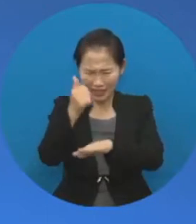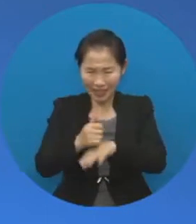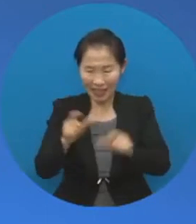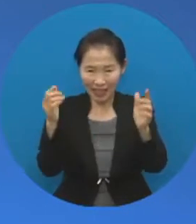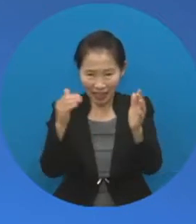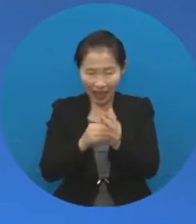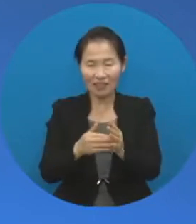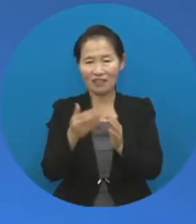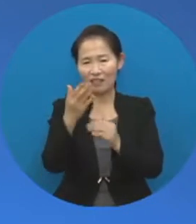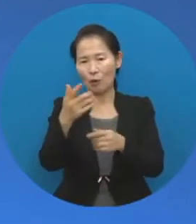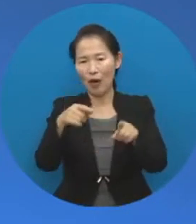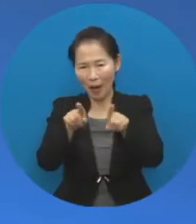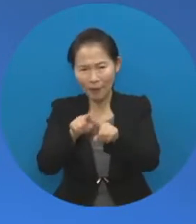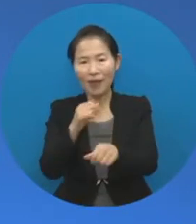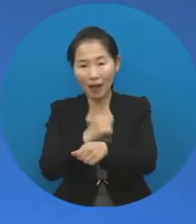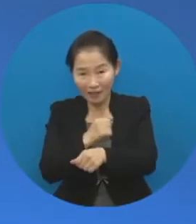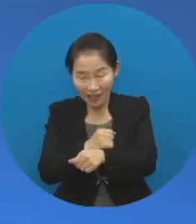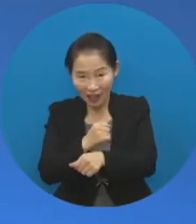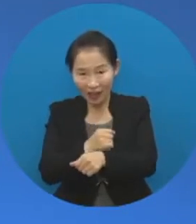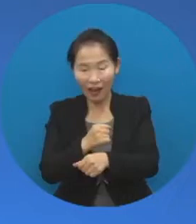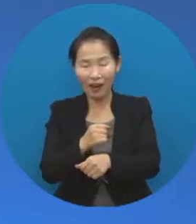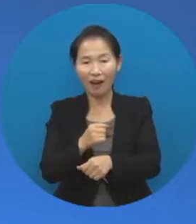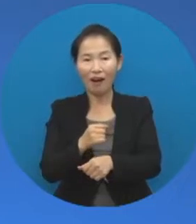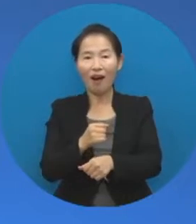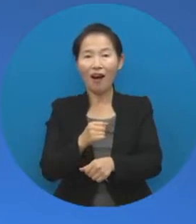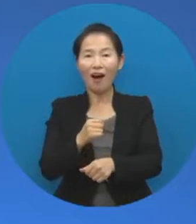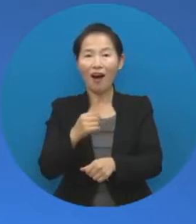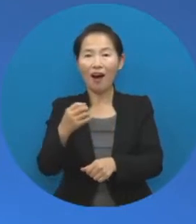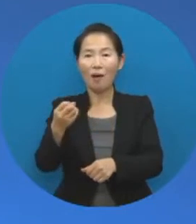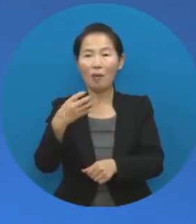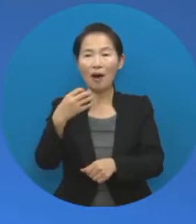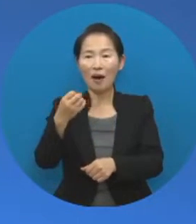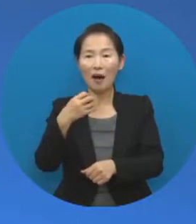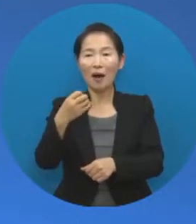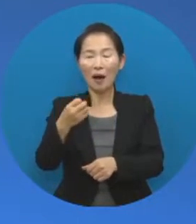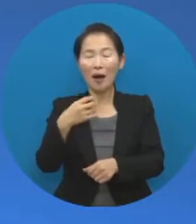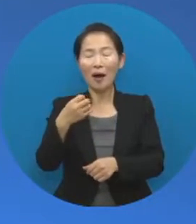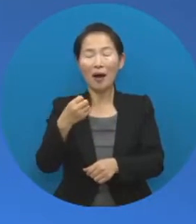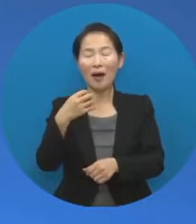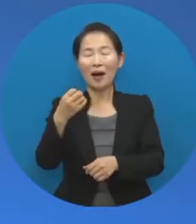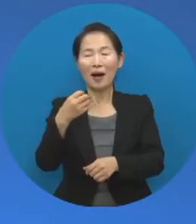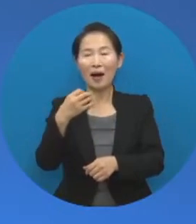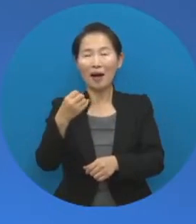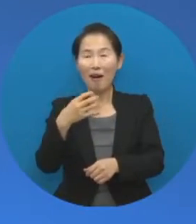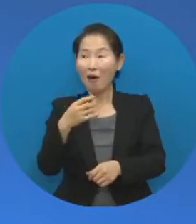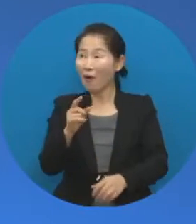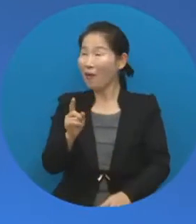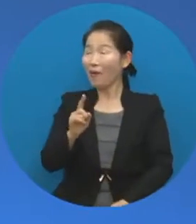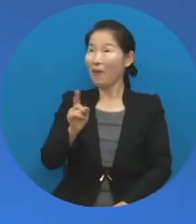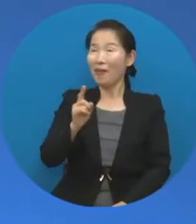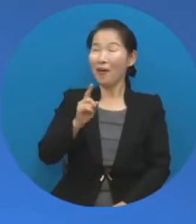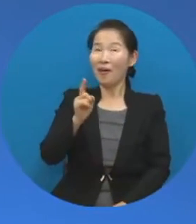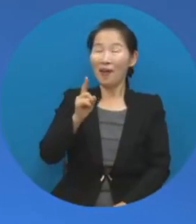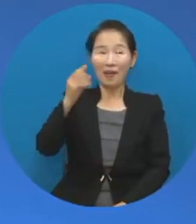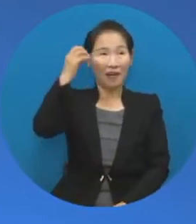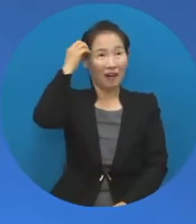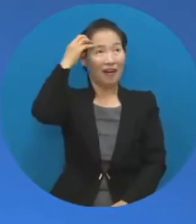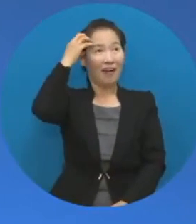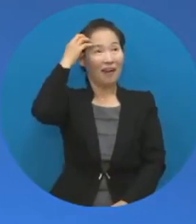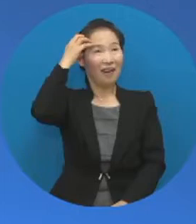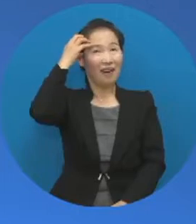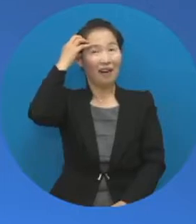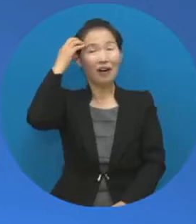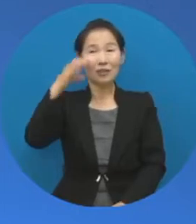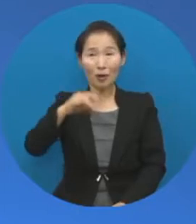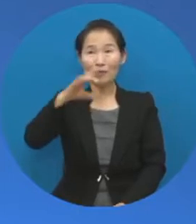하겠다라는 그 하나님의 음성을 처음으로 듣게 됐어요. 그래서 저는 이게 뭐지? 너무 어리둥절했거든요. 그런 게 뭔지